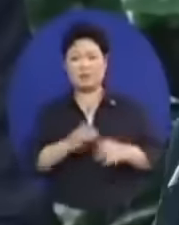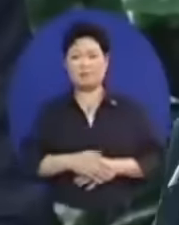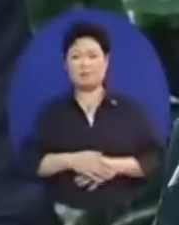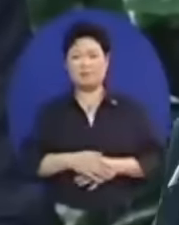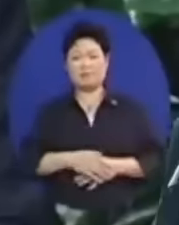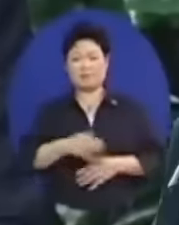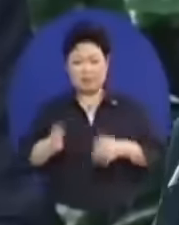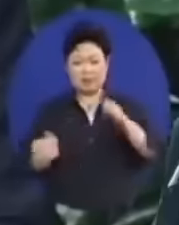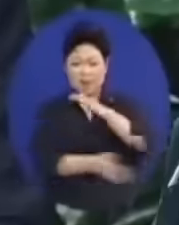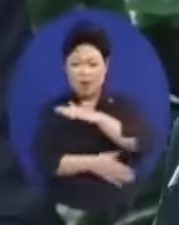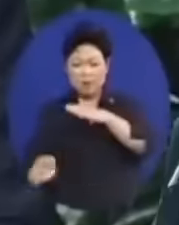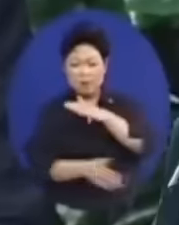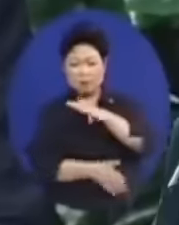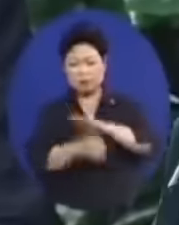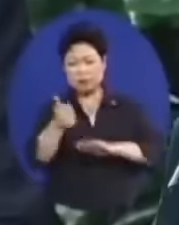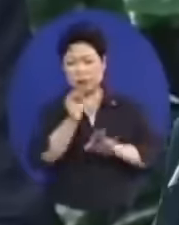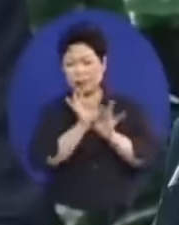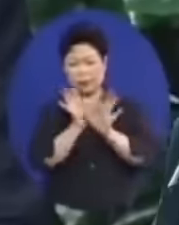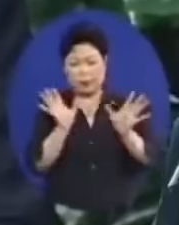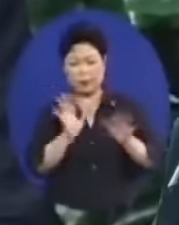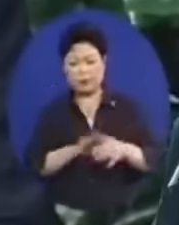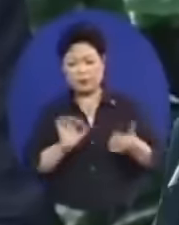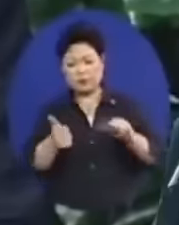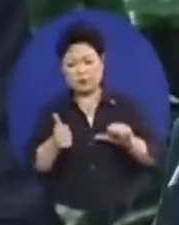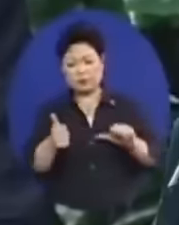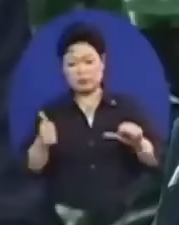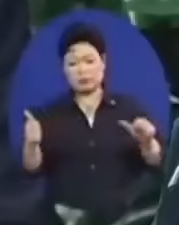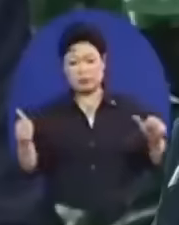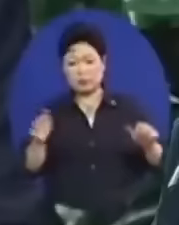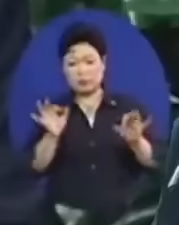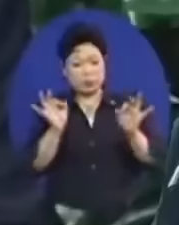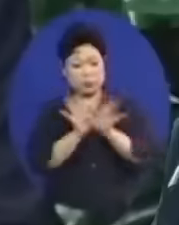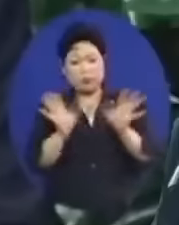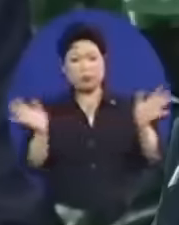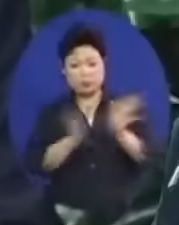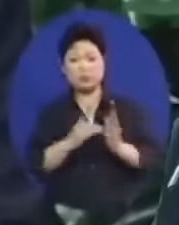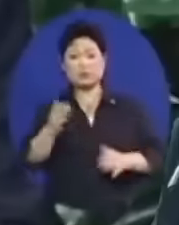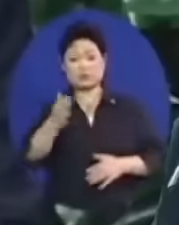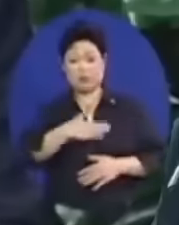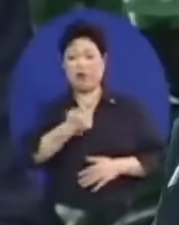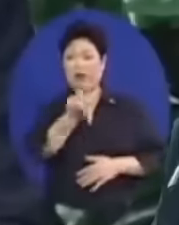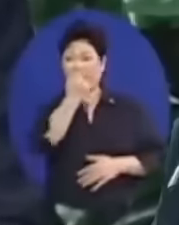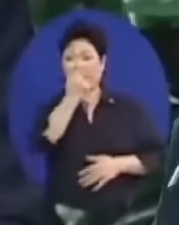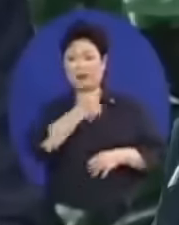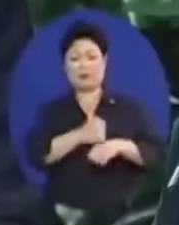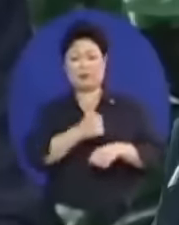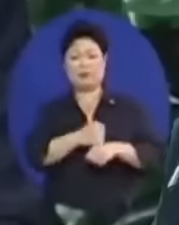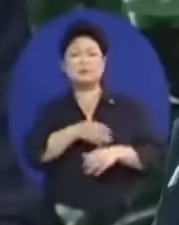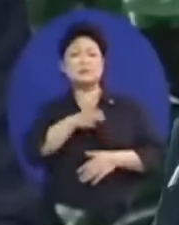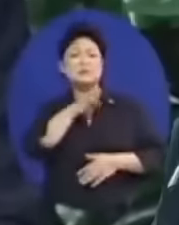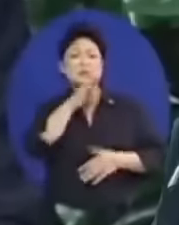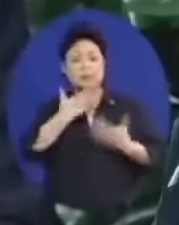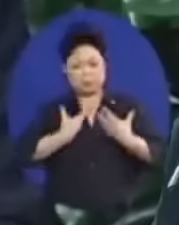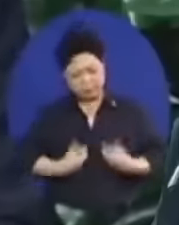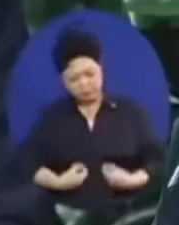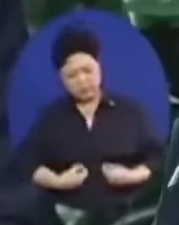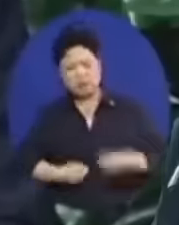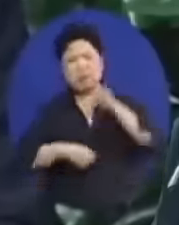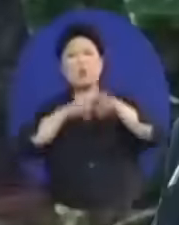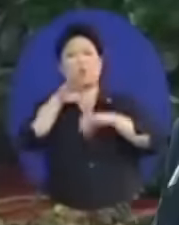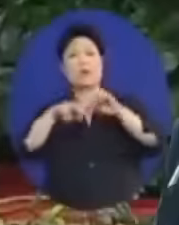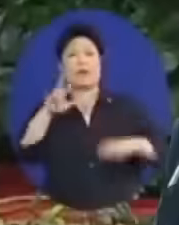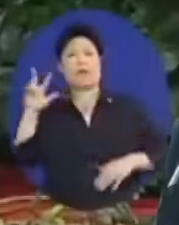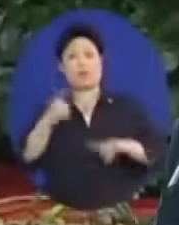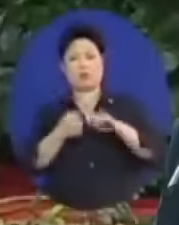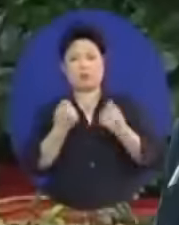나는 허무하고 무의미하다, 죽고 없어진 존재다, 이것이 나다. 얼마나 절망적인 고백인